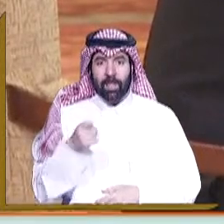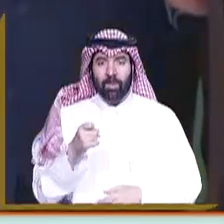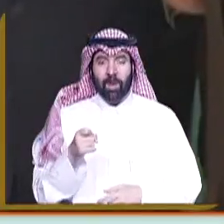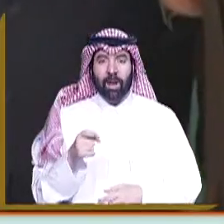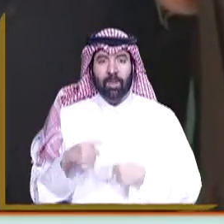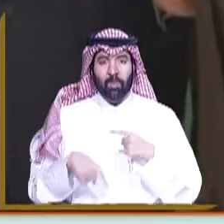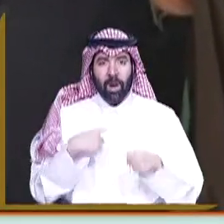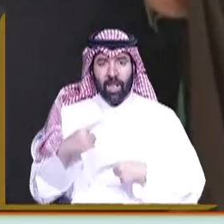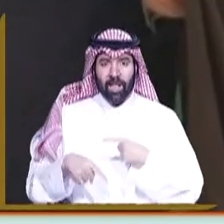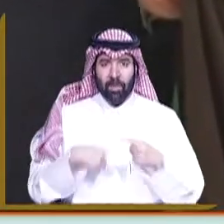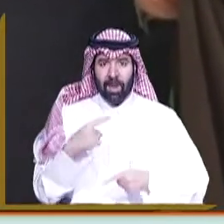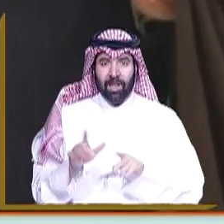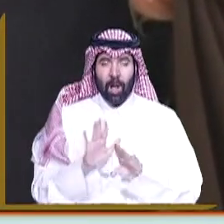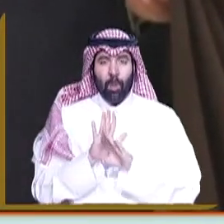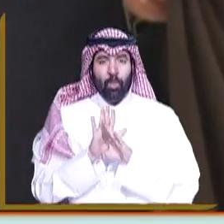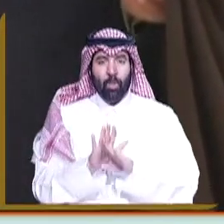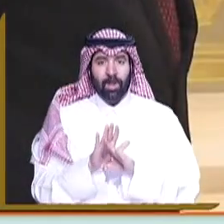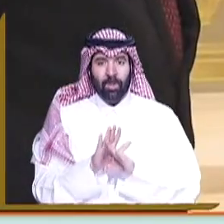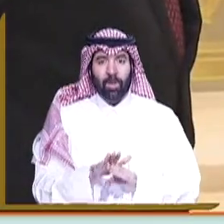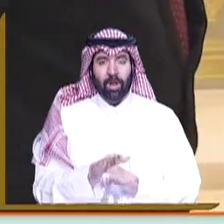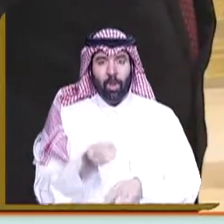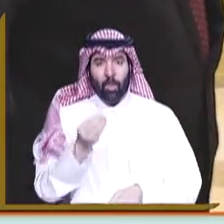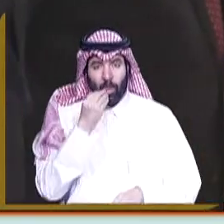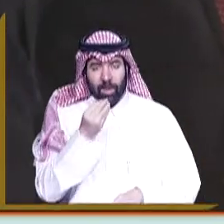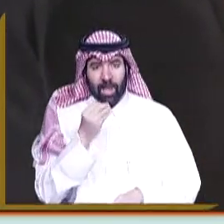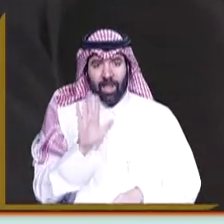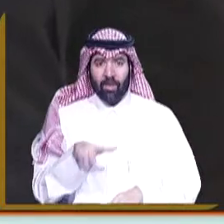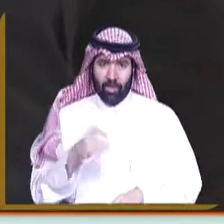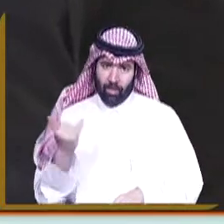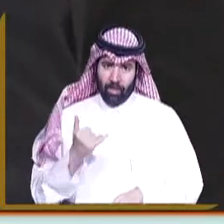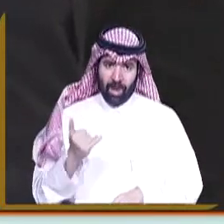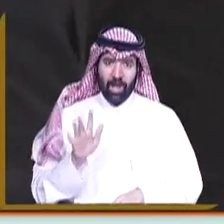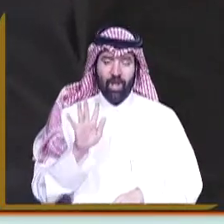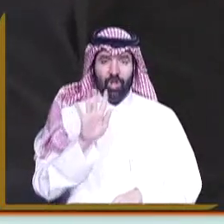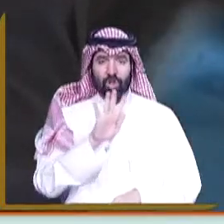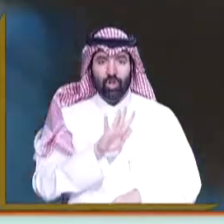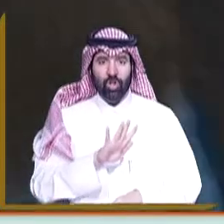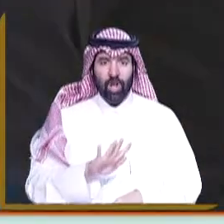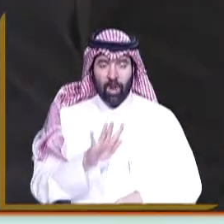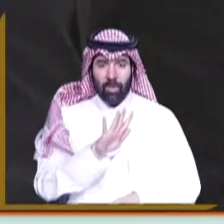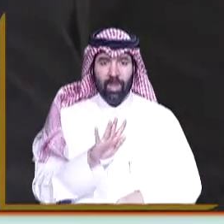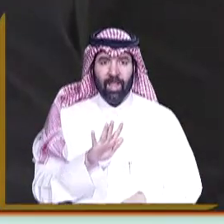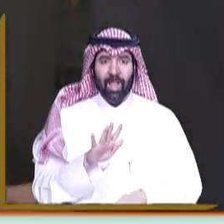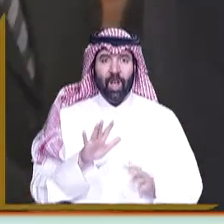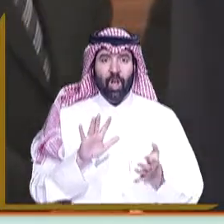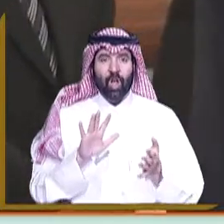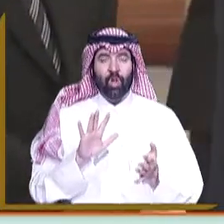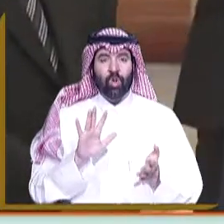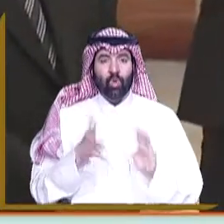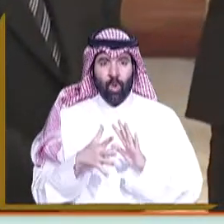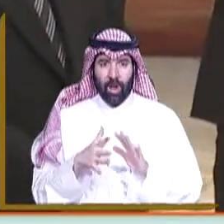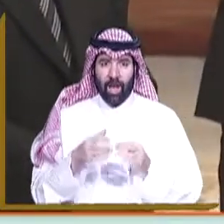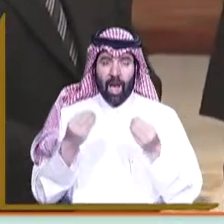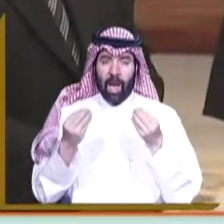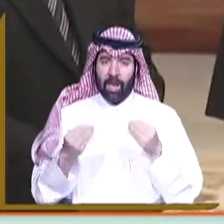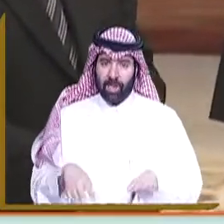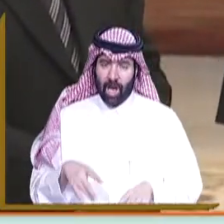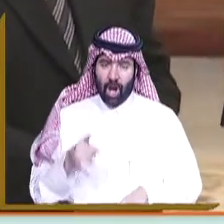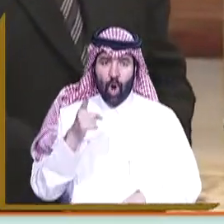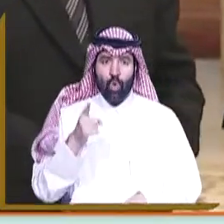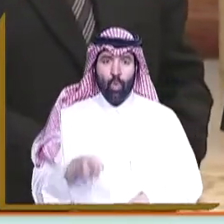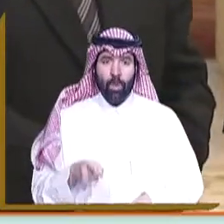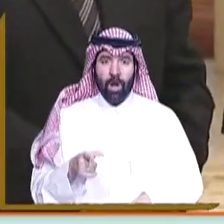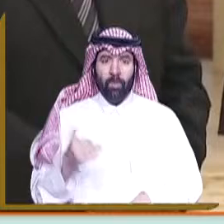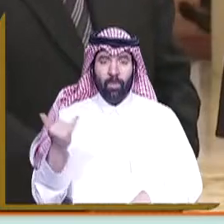دائما على المساعدات وعلى التعاطف الشعبي والدولي، خسرت هذا كله اليوم.